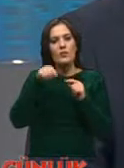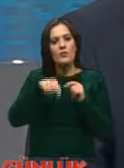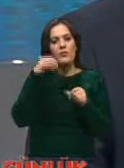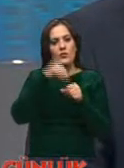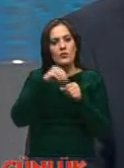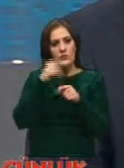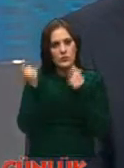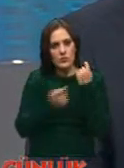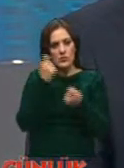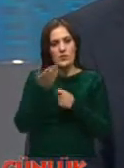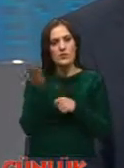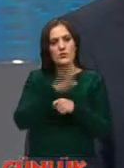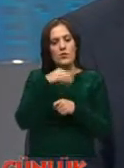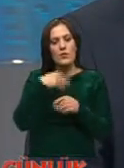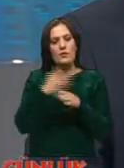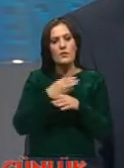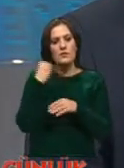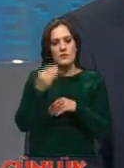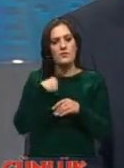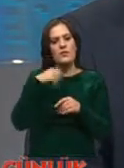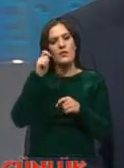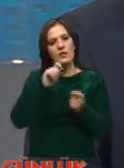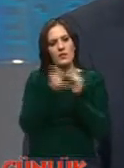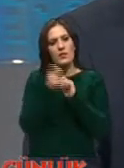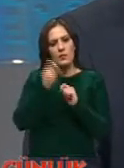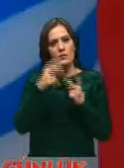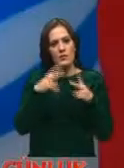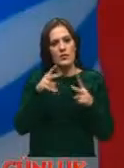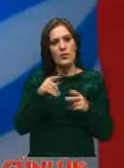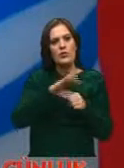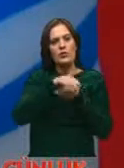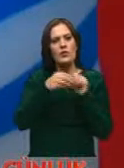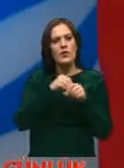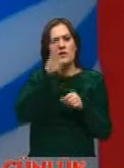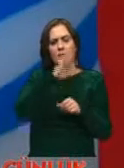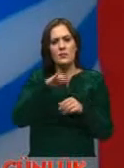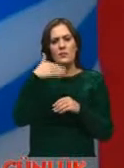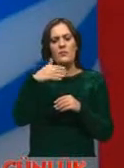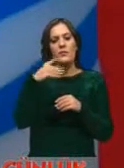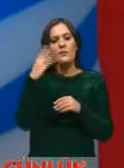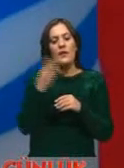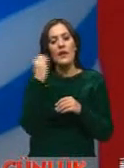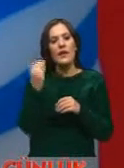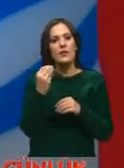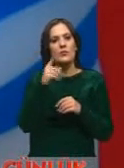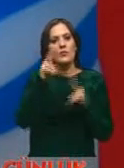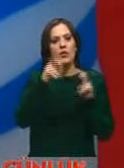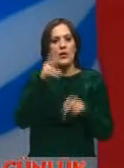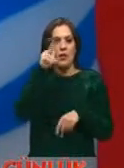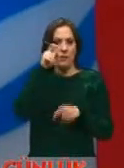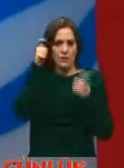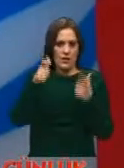üzerinde uğraşıp daha sonra pazara sunacak hali getirebiliyor. Dünyada kim ileride bu konuda? Amerika.